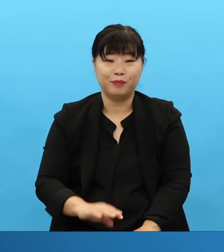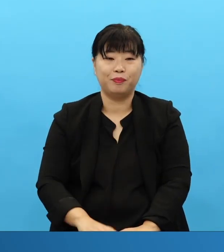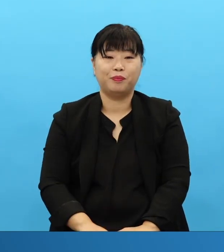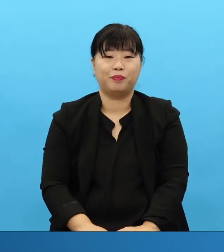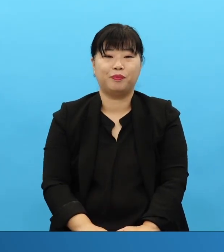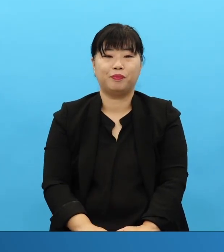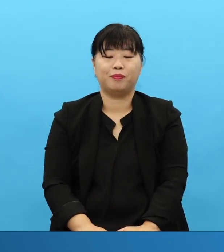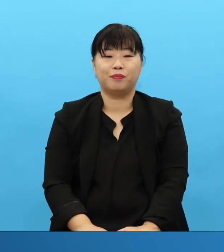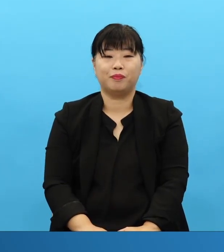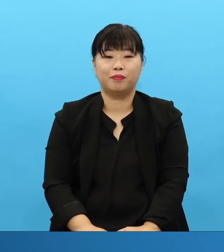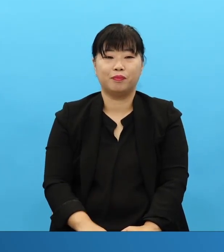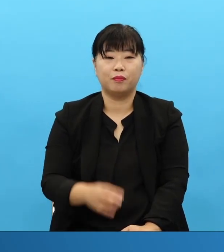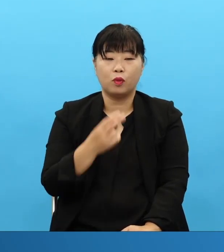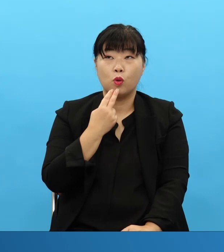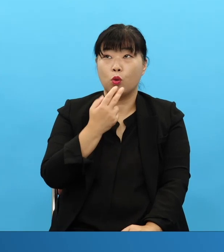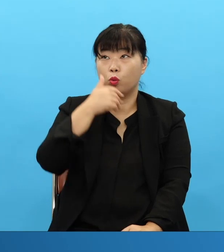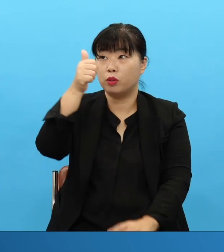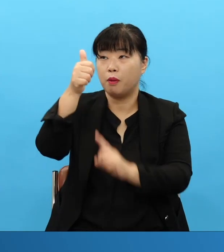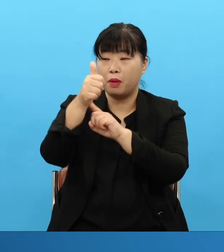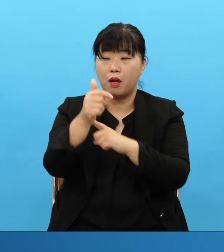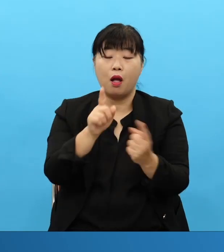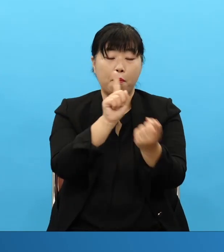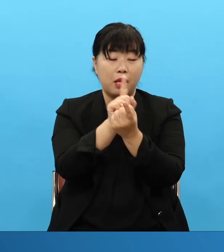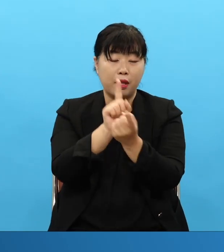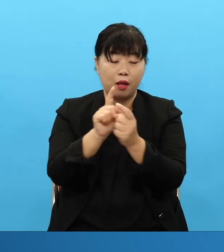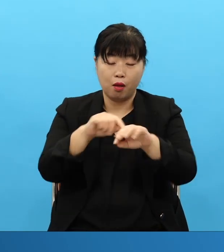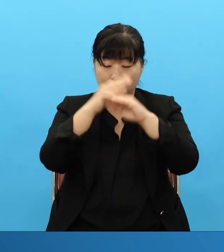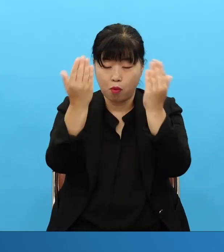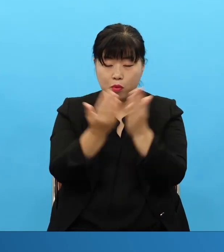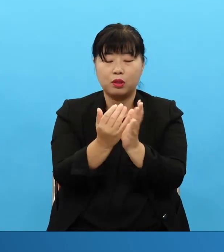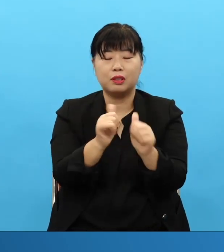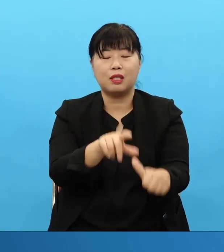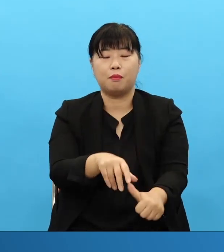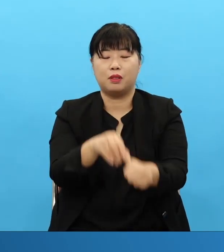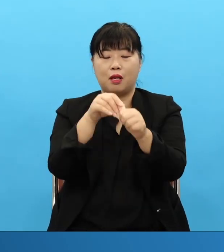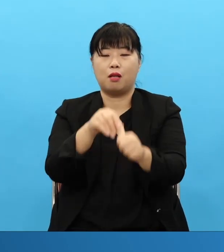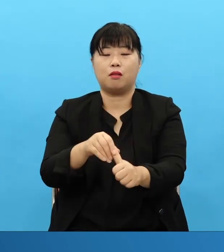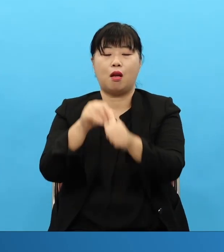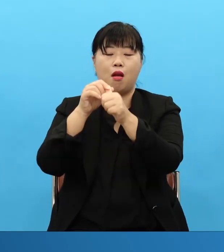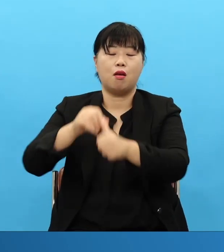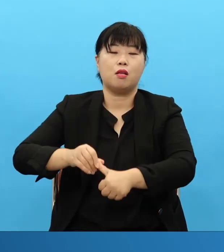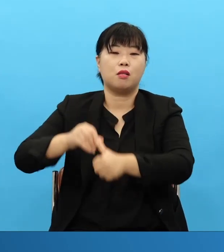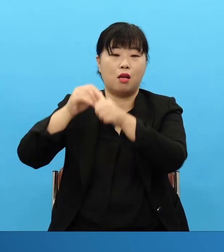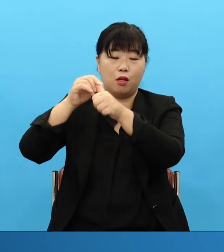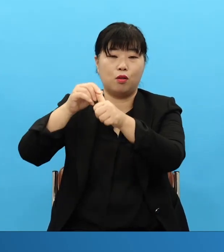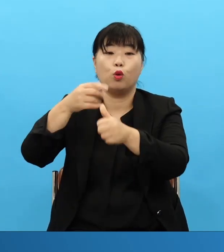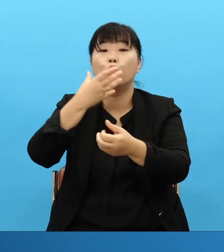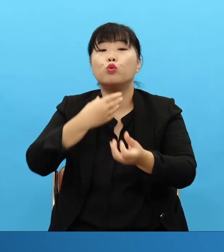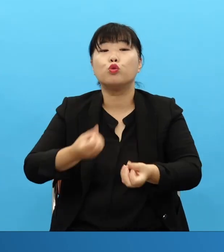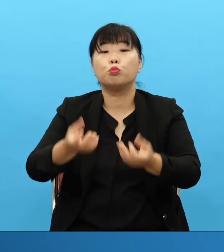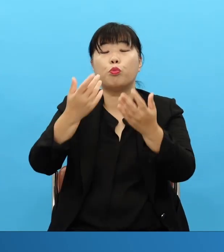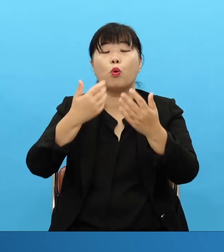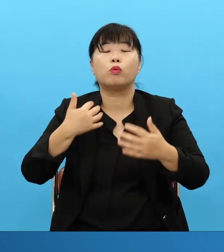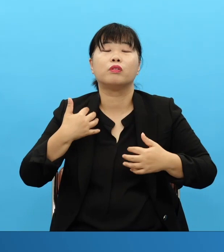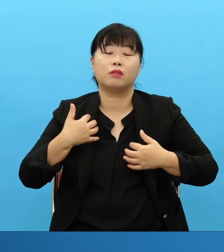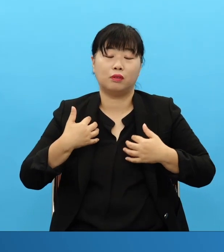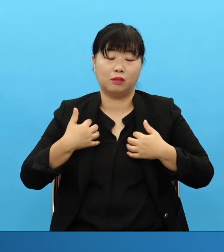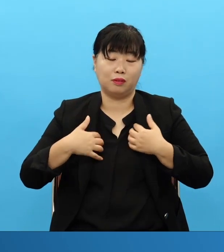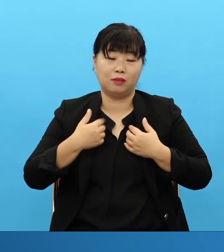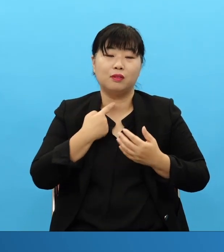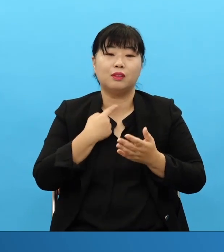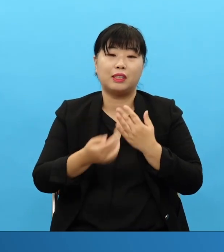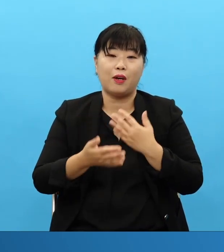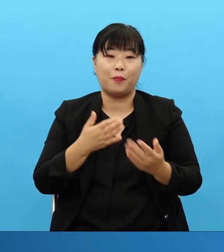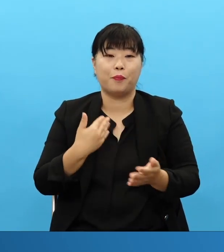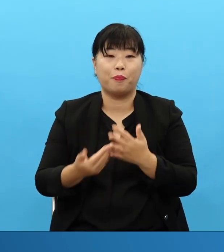요셉을 만난 사람들이 다 살아났잖아요. Honestly, all the people who met Joseph were revived. 이게 여러분이 받을 응답입니다. This is the